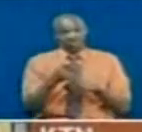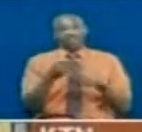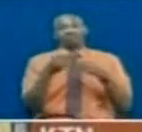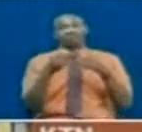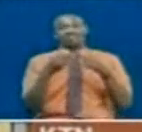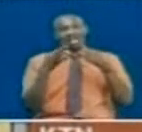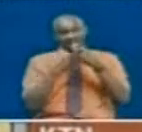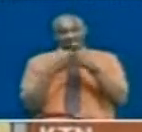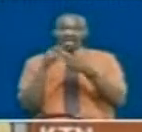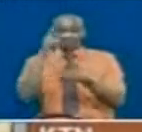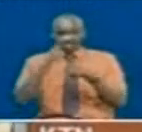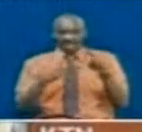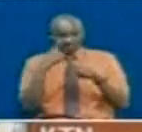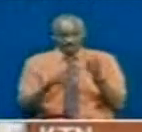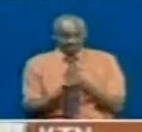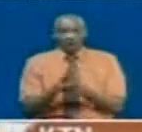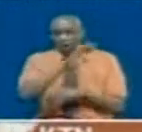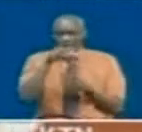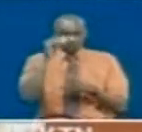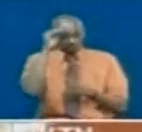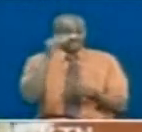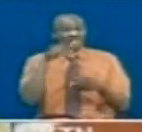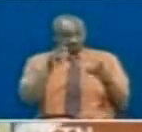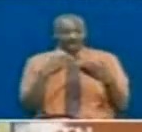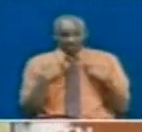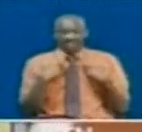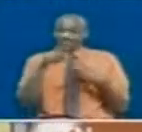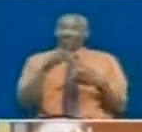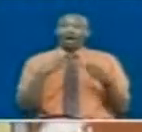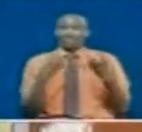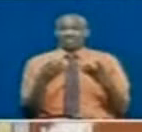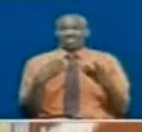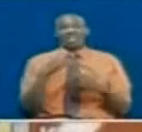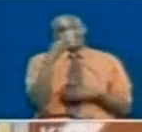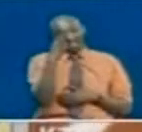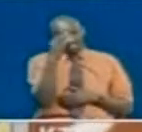59,880 kila mwaka. Wanafunzi wote wakilipa, basi shule inapata shilingi milioni